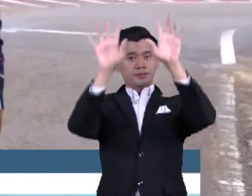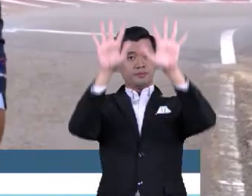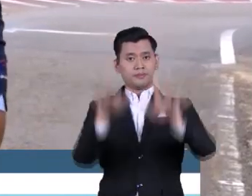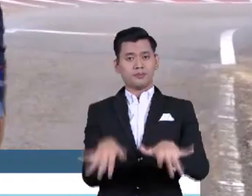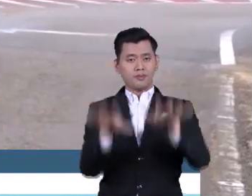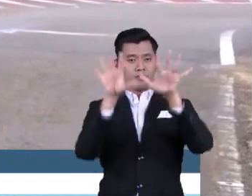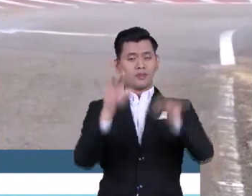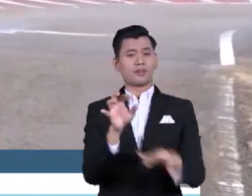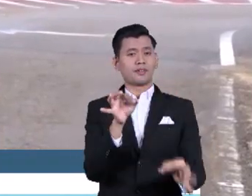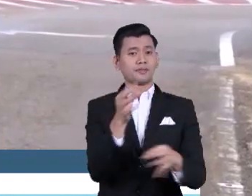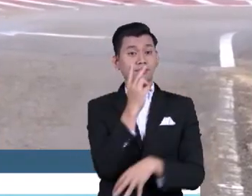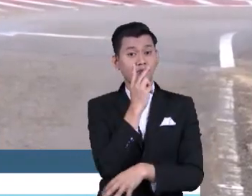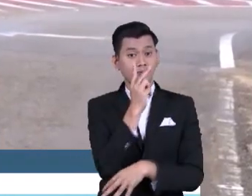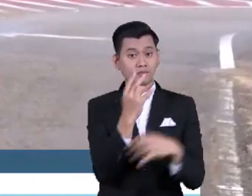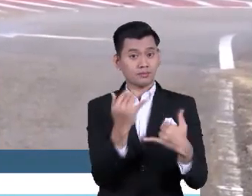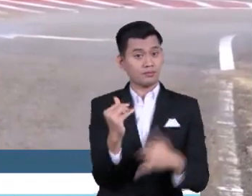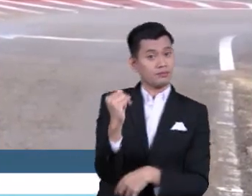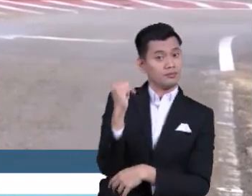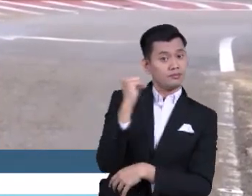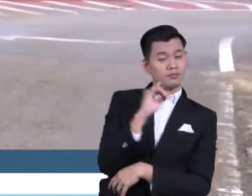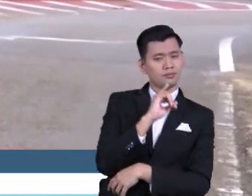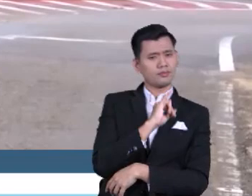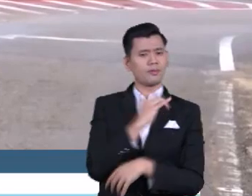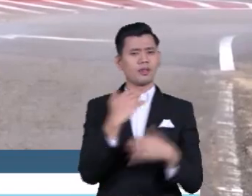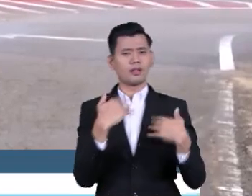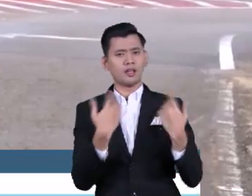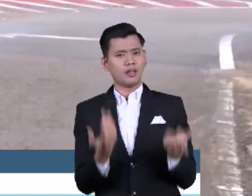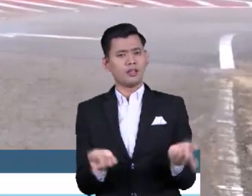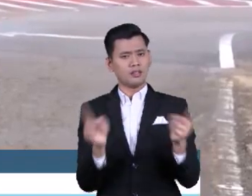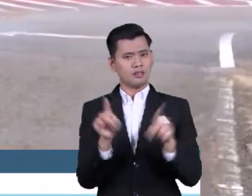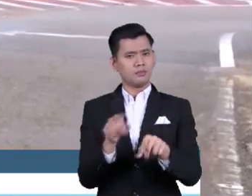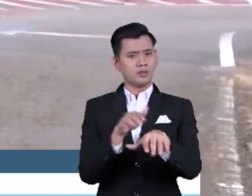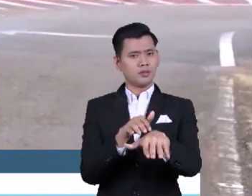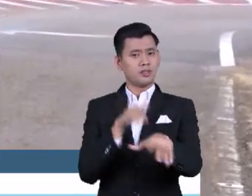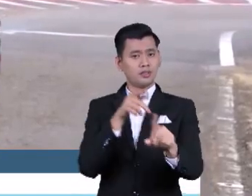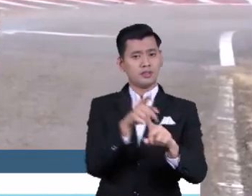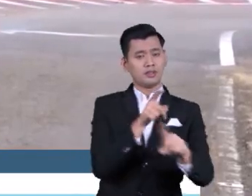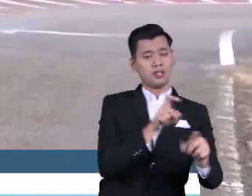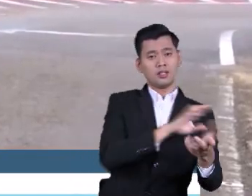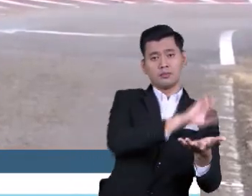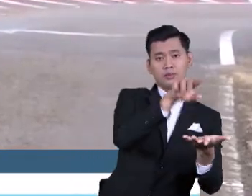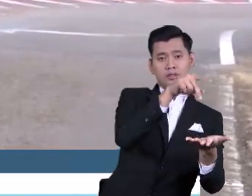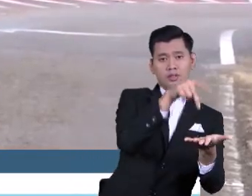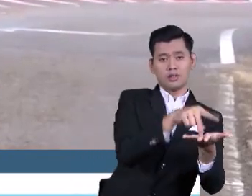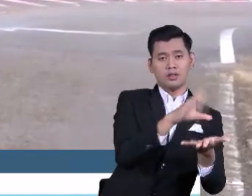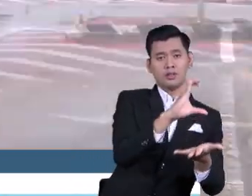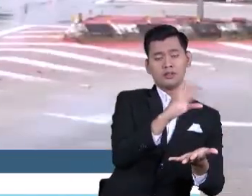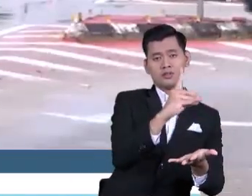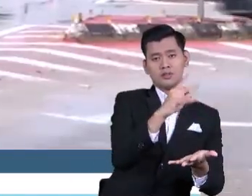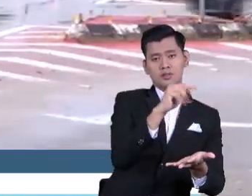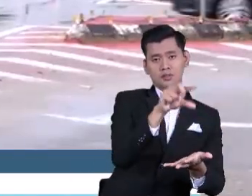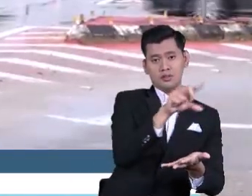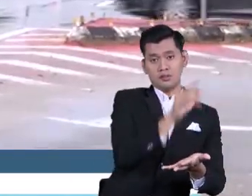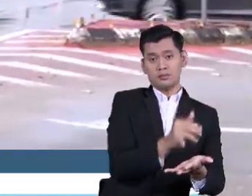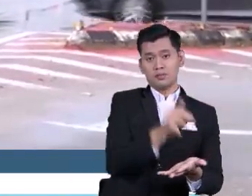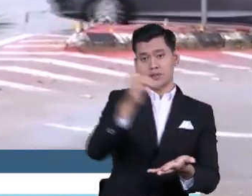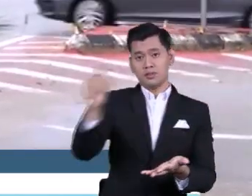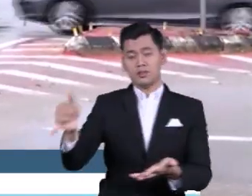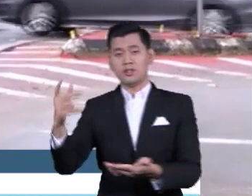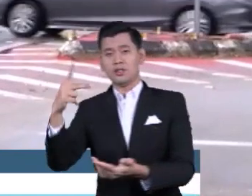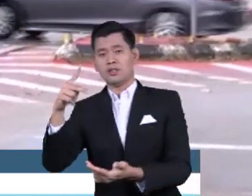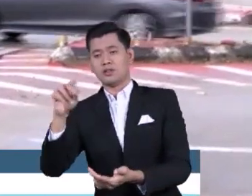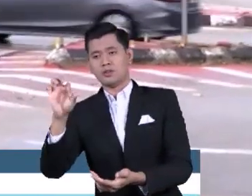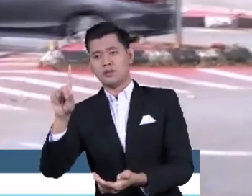boleh lihat di belakang saya ini kesesakan daripada Pulau condong menghalau cerai agak